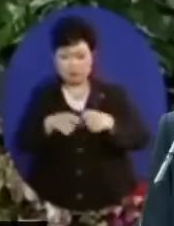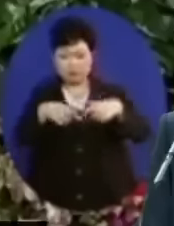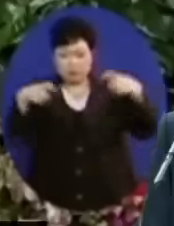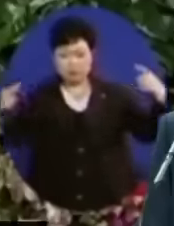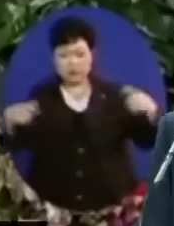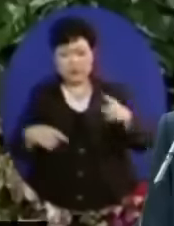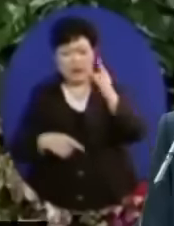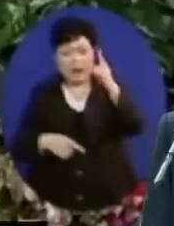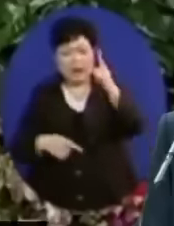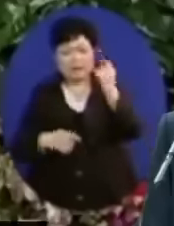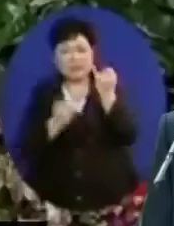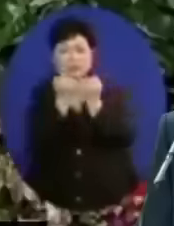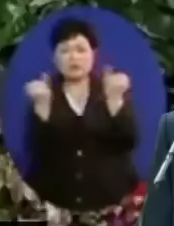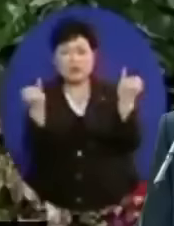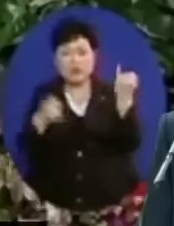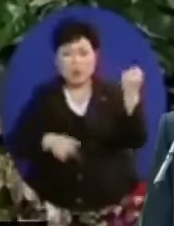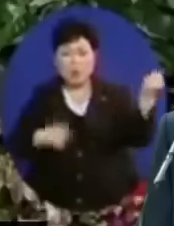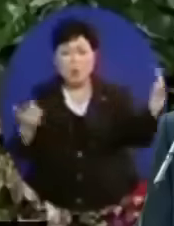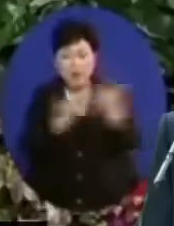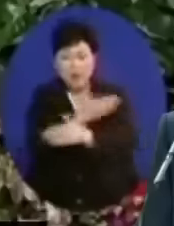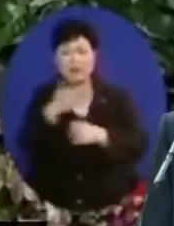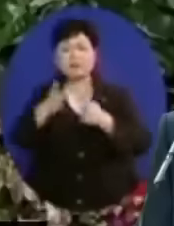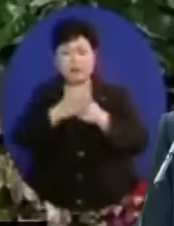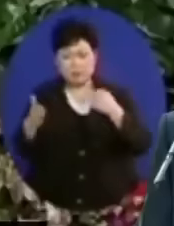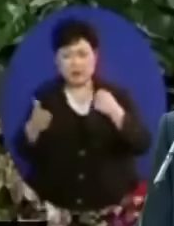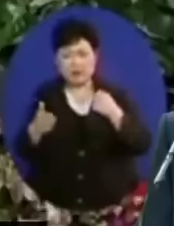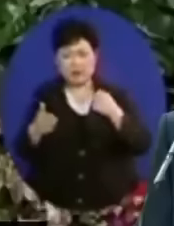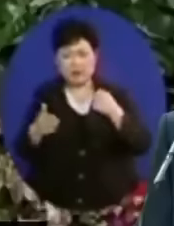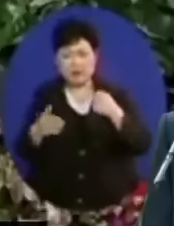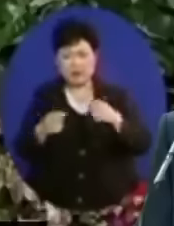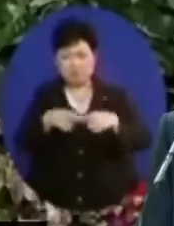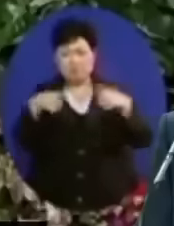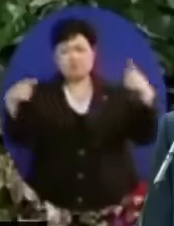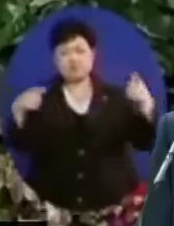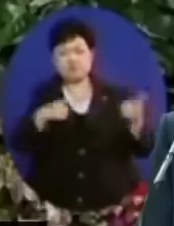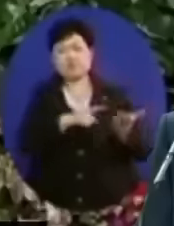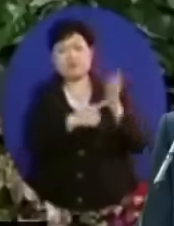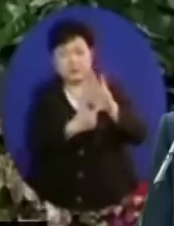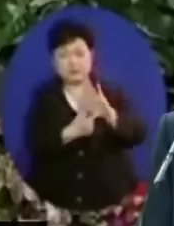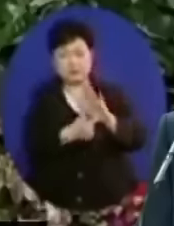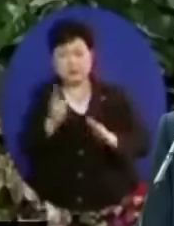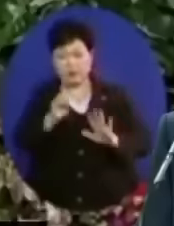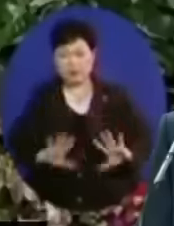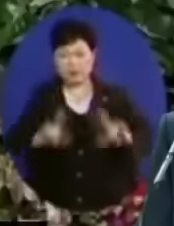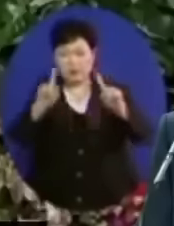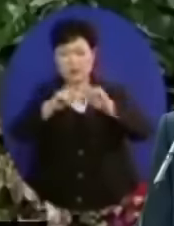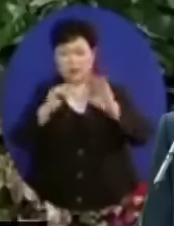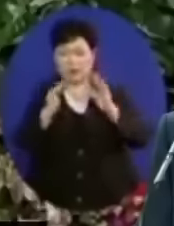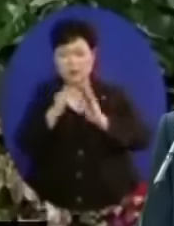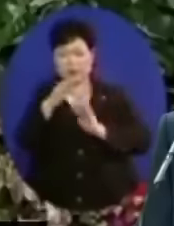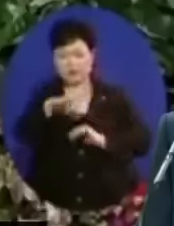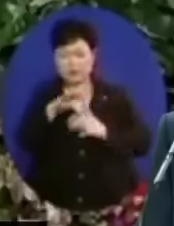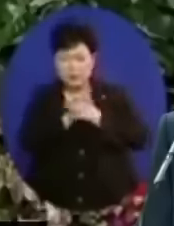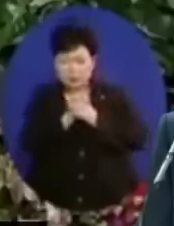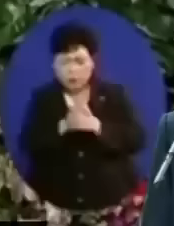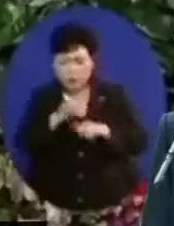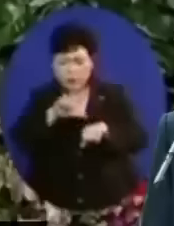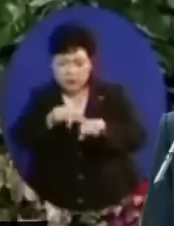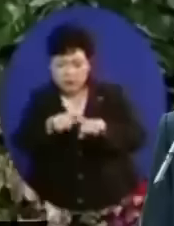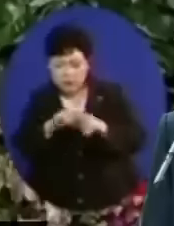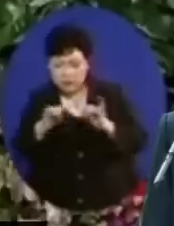한 여인의 진실한 회개 때문에 일어났다는 것입니다. 어느 날 교회에서 기도회 시간에 사람들이 모여서 기도할